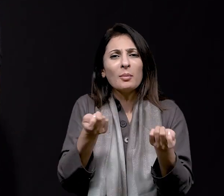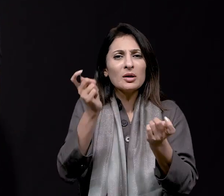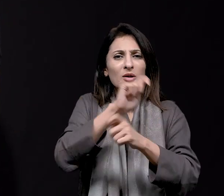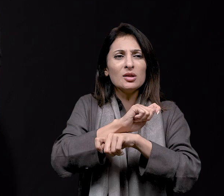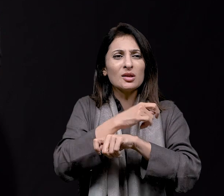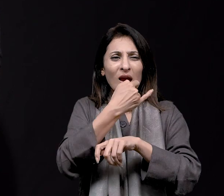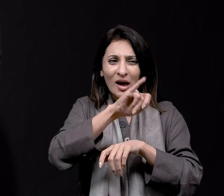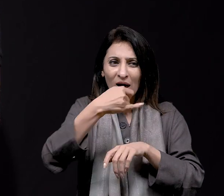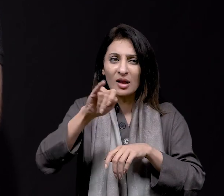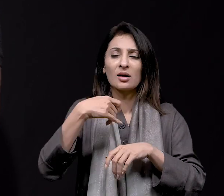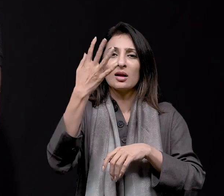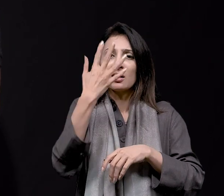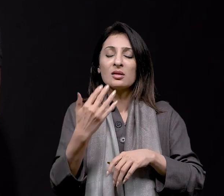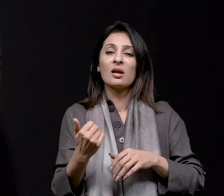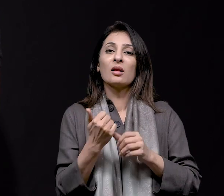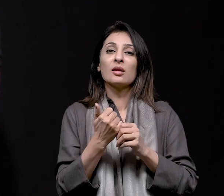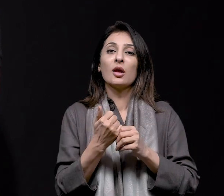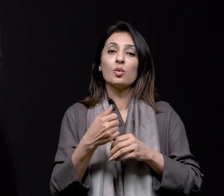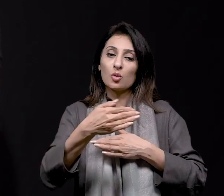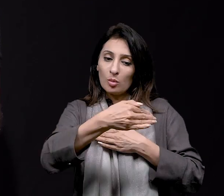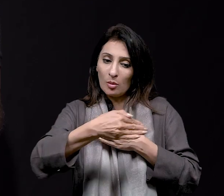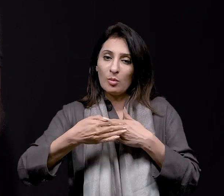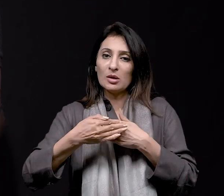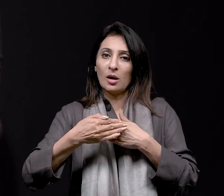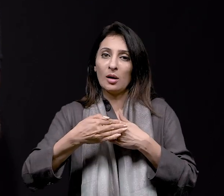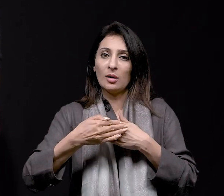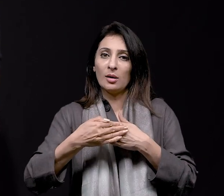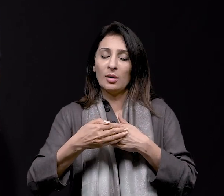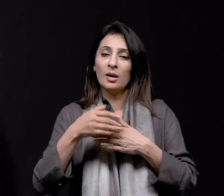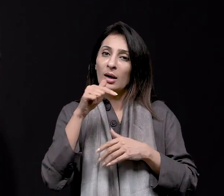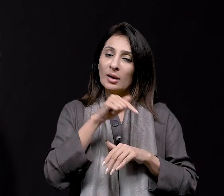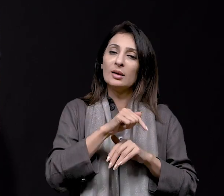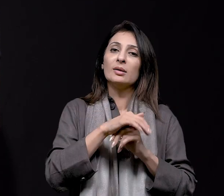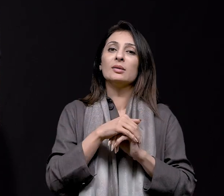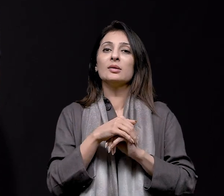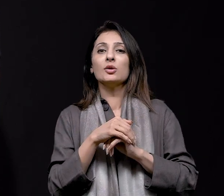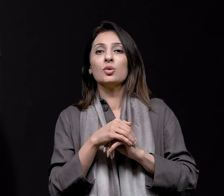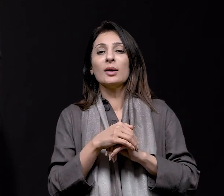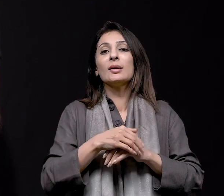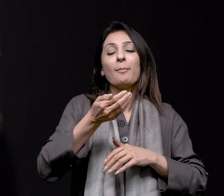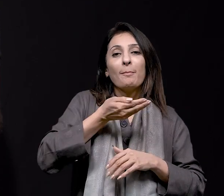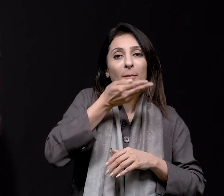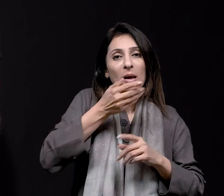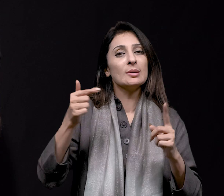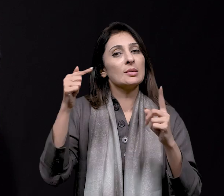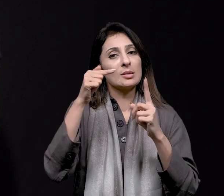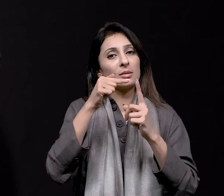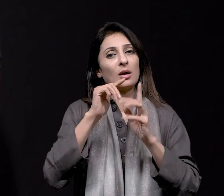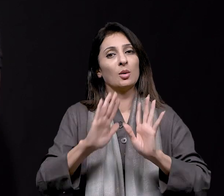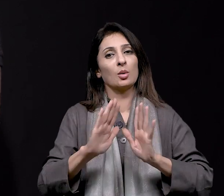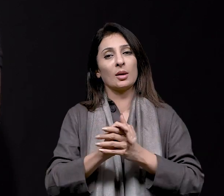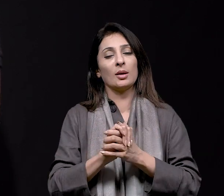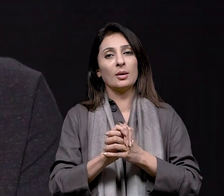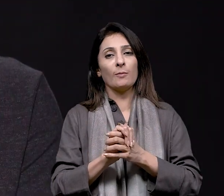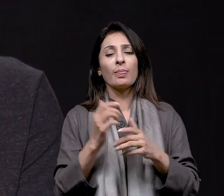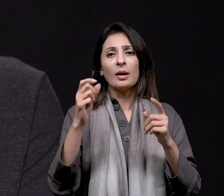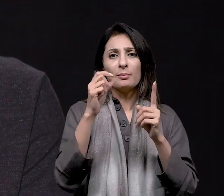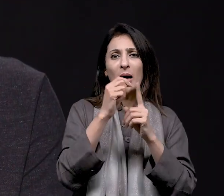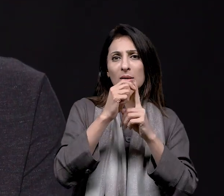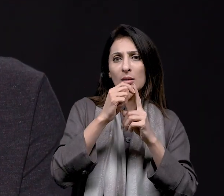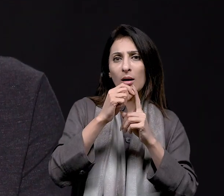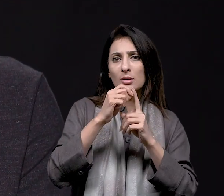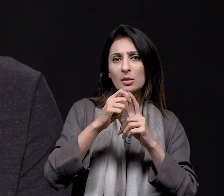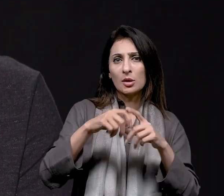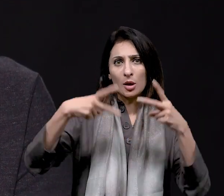مضر اثرات سے اپنے آپ کو بچا سکیں اور اپنے آپ کو کلائمیٹ ریزیلینٹ بنائیں، اور اس اپروچ کا تعلق مینلی پانی سے ہے۔ پاکستان